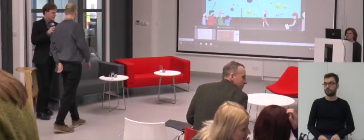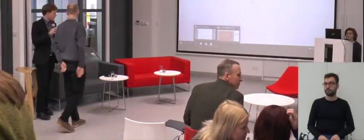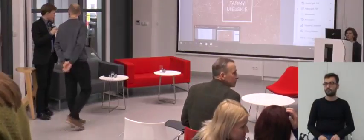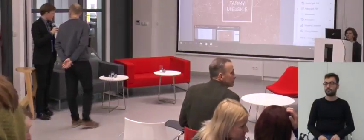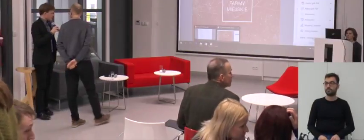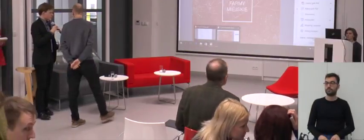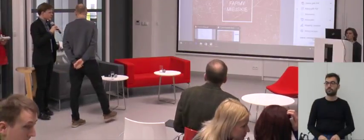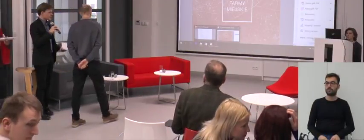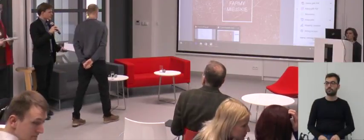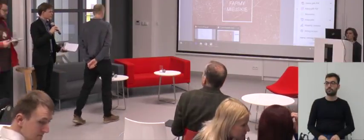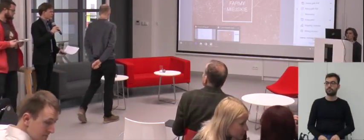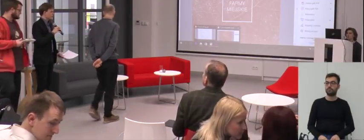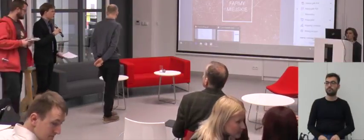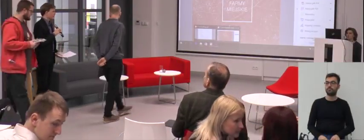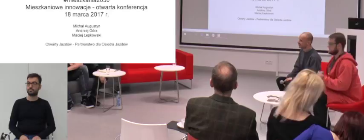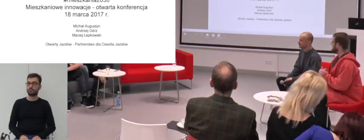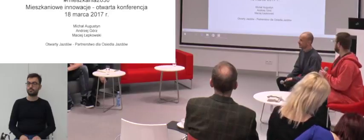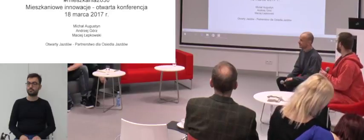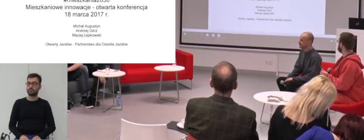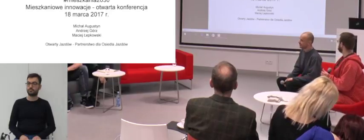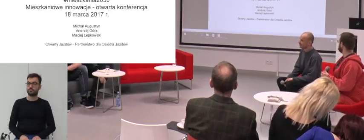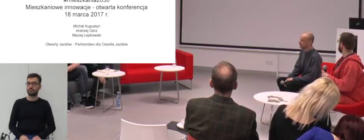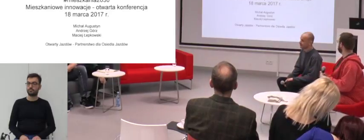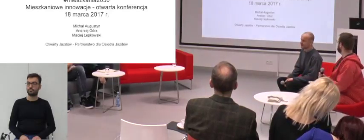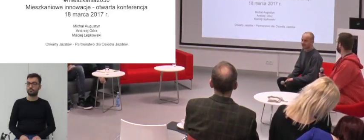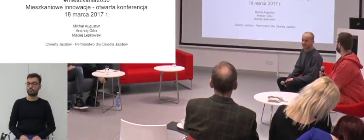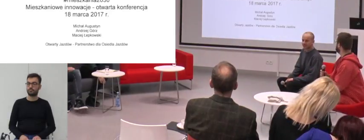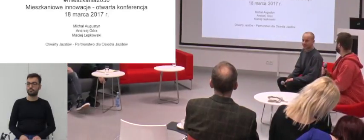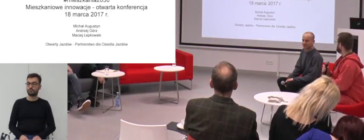Zapraszamy. Tak, zapraszamy tutaj na...